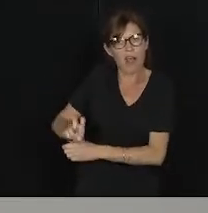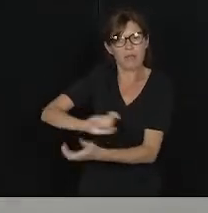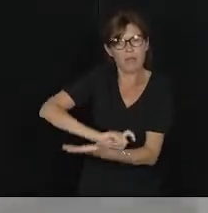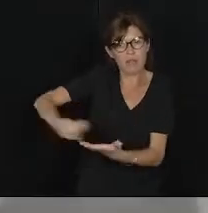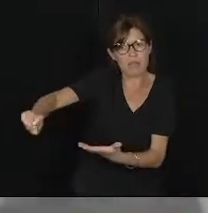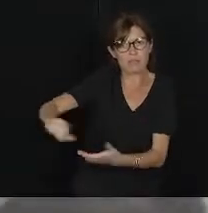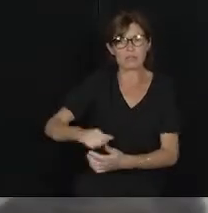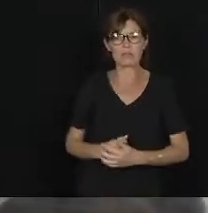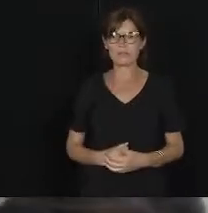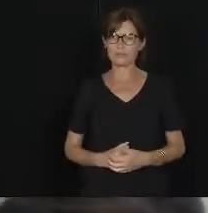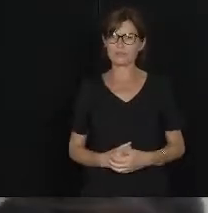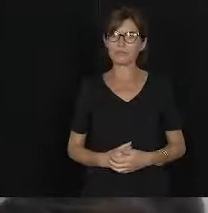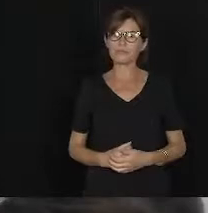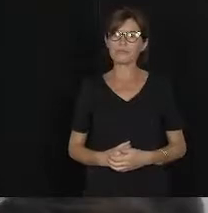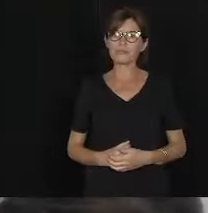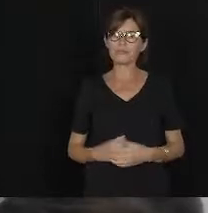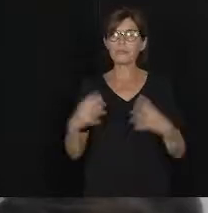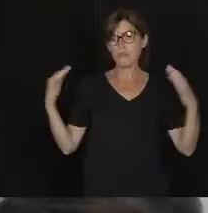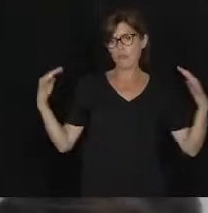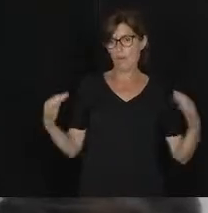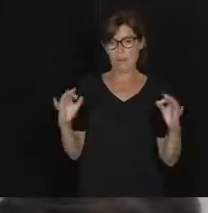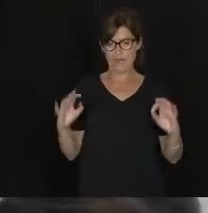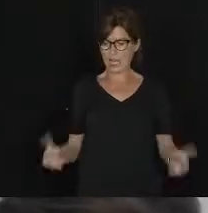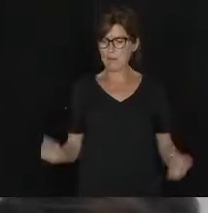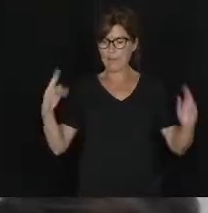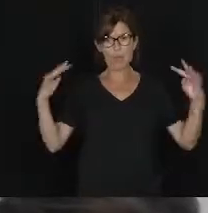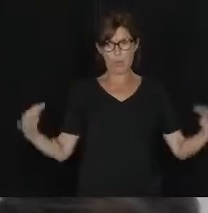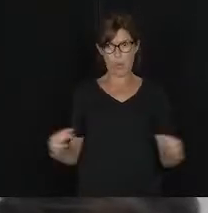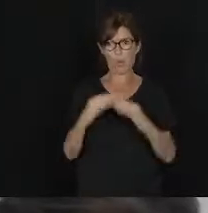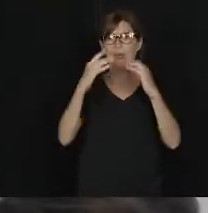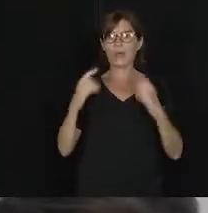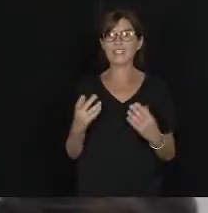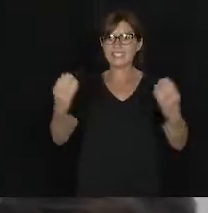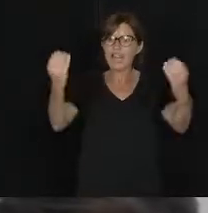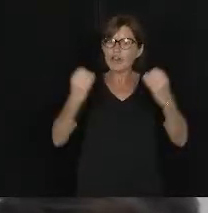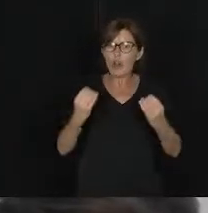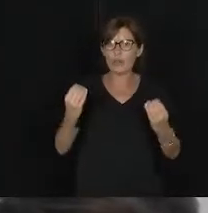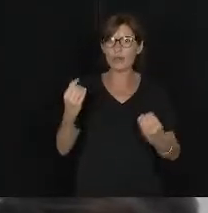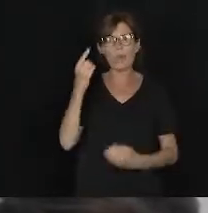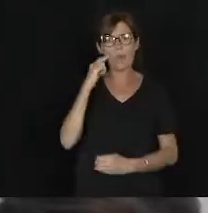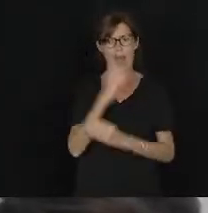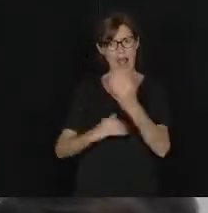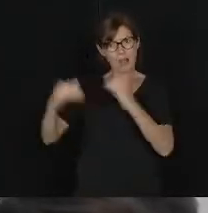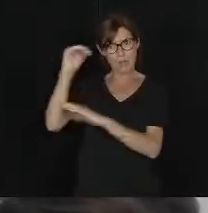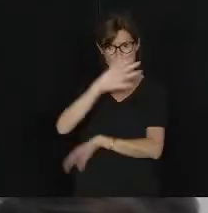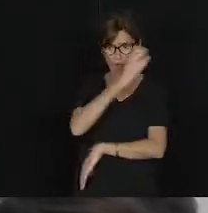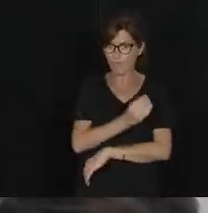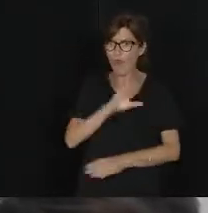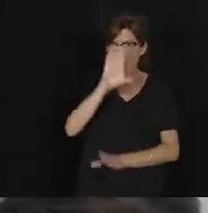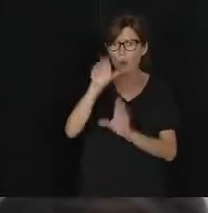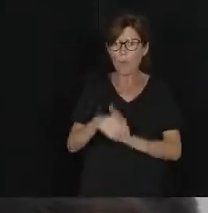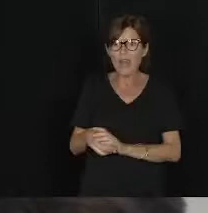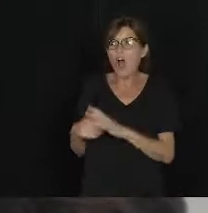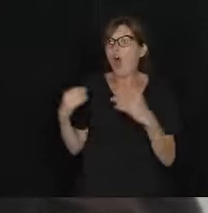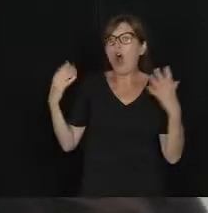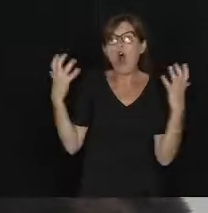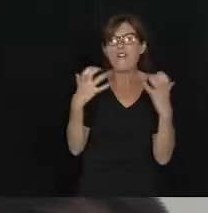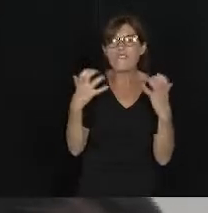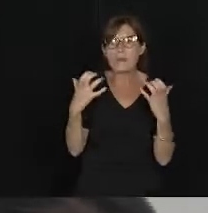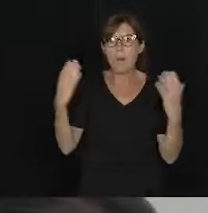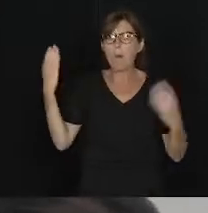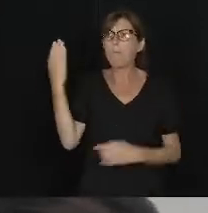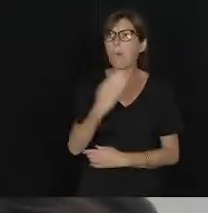provoque une commune appétence entre élèves et enseignants pour le temps présent, hein, dont les uns et les autres sentent le besoin de